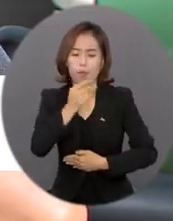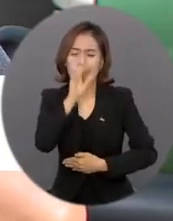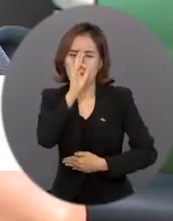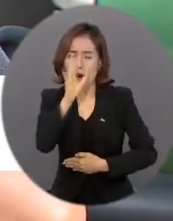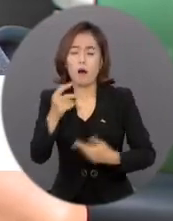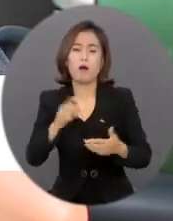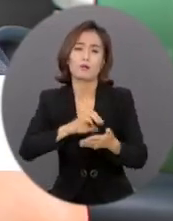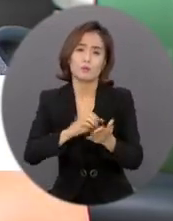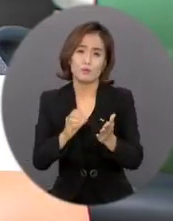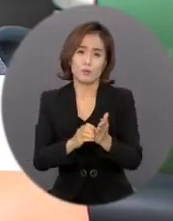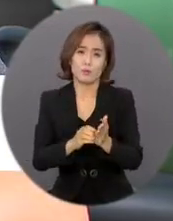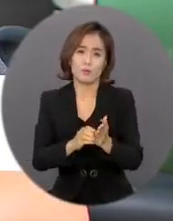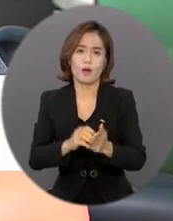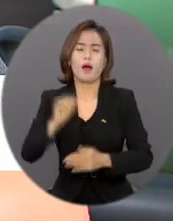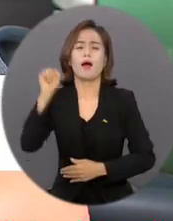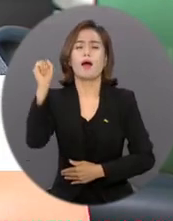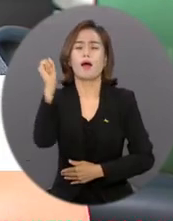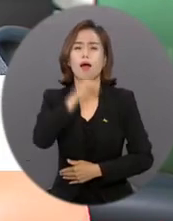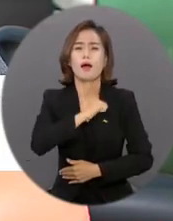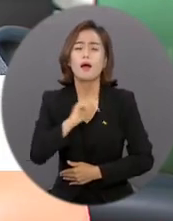힘들 정도로 막 그래요. 아,